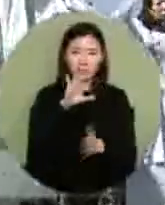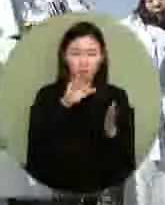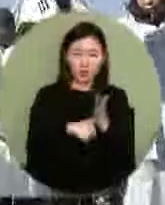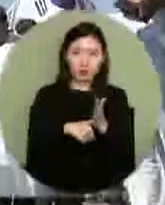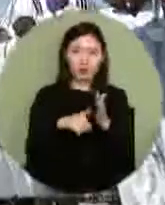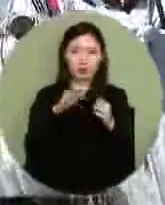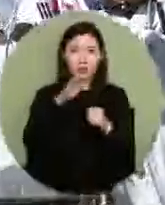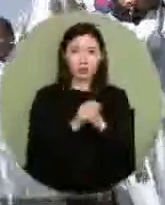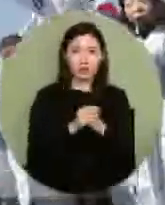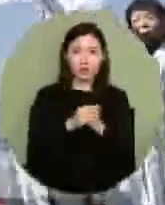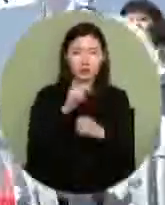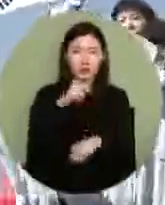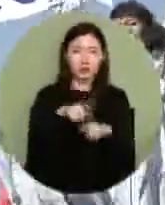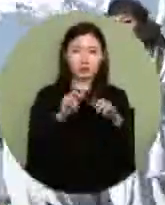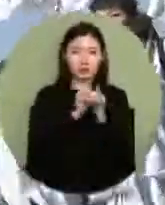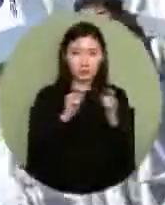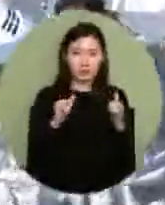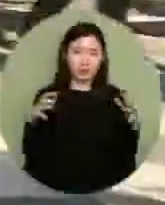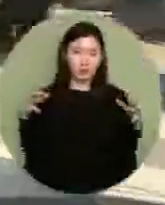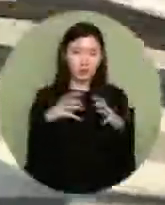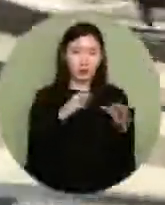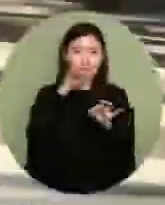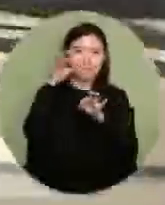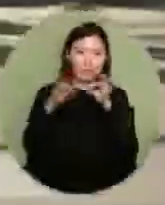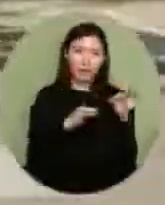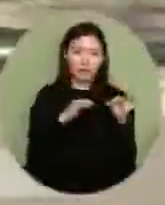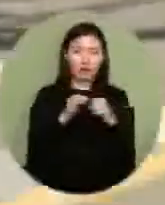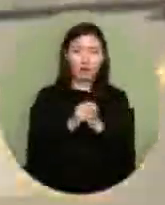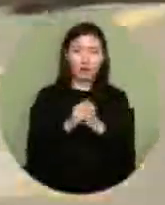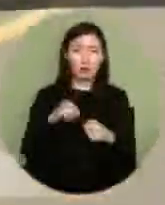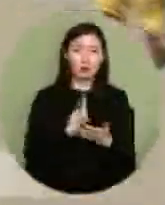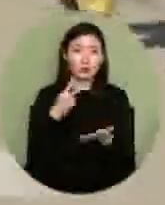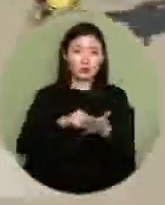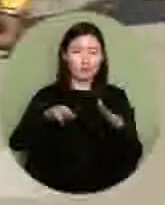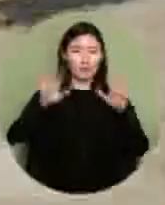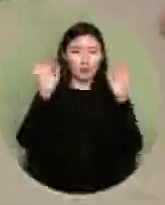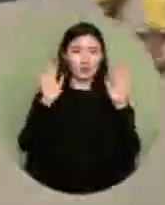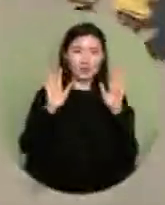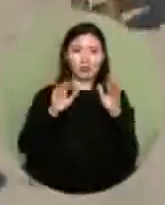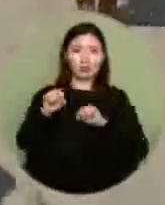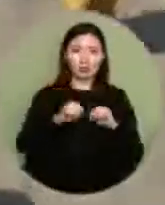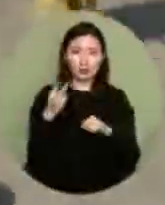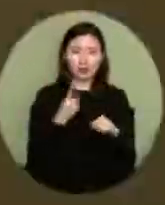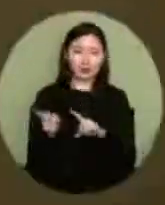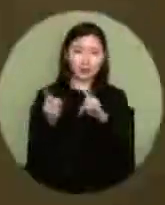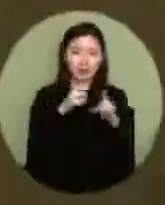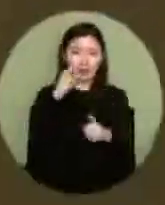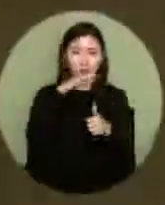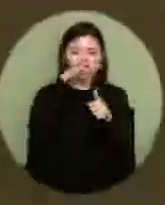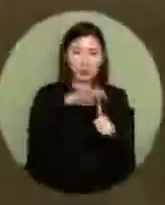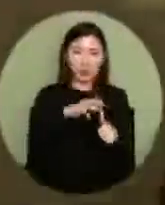주민 950여 명이 모여 목이 터져라 외쳤던 대한독립 만세운동이 되살아난 것입니다. 일본군의